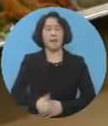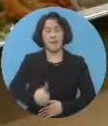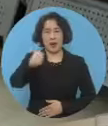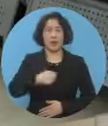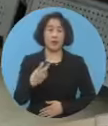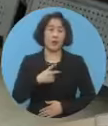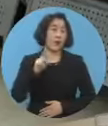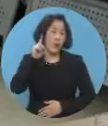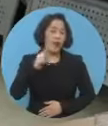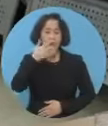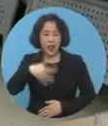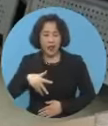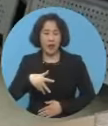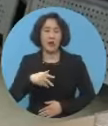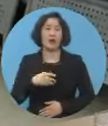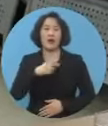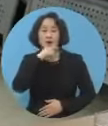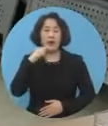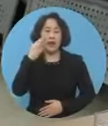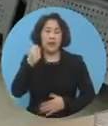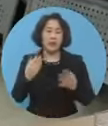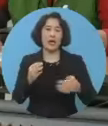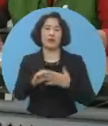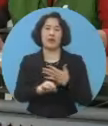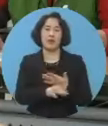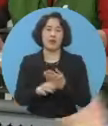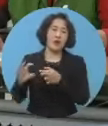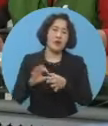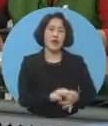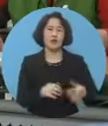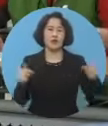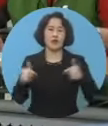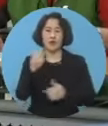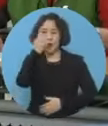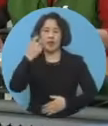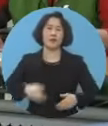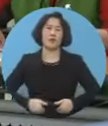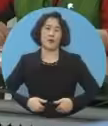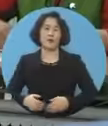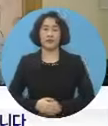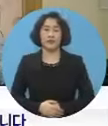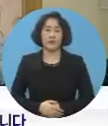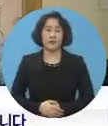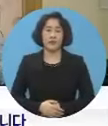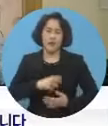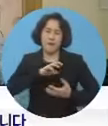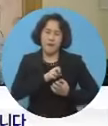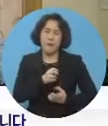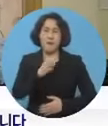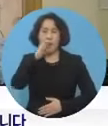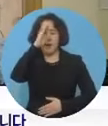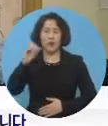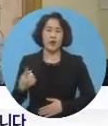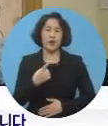또 고혈압 당뇨 고지혈증이 있는 경우 꾸준한 치료와 관리가 필요합니다 심근경색증